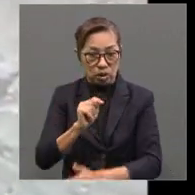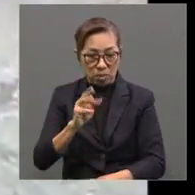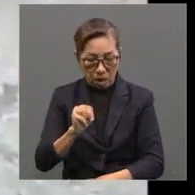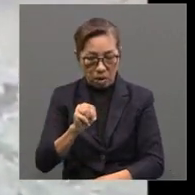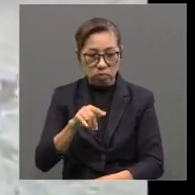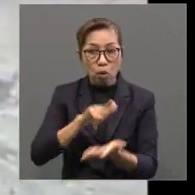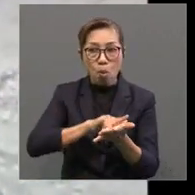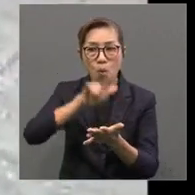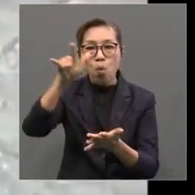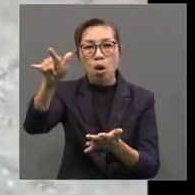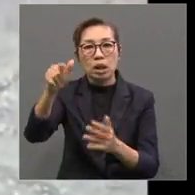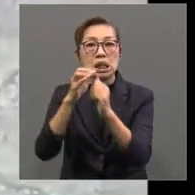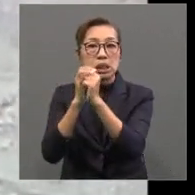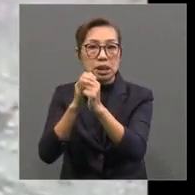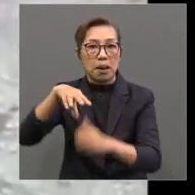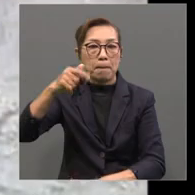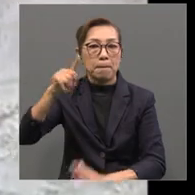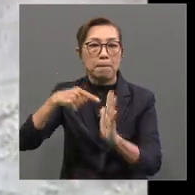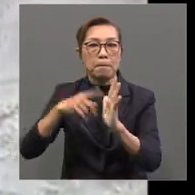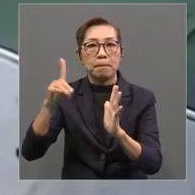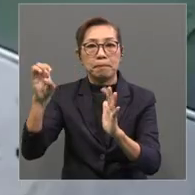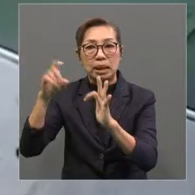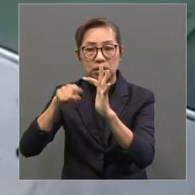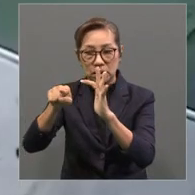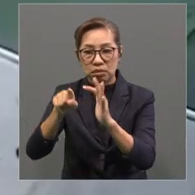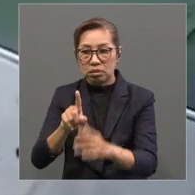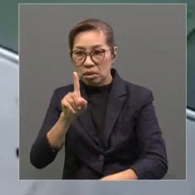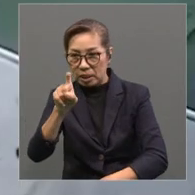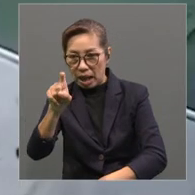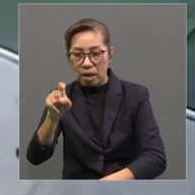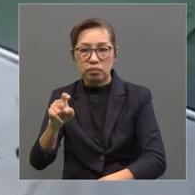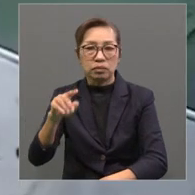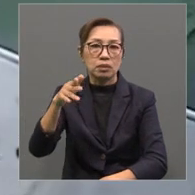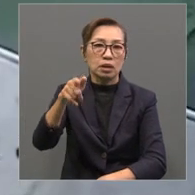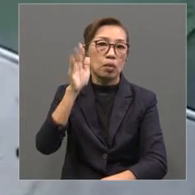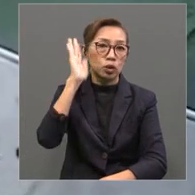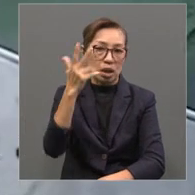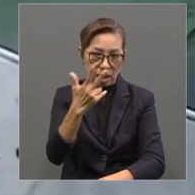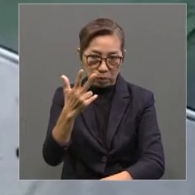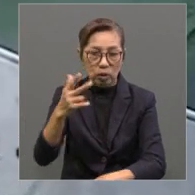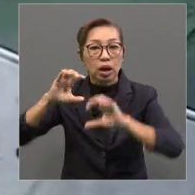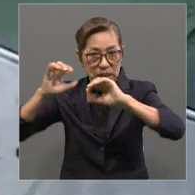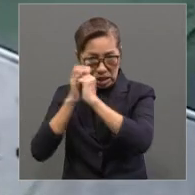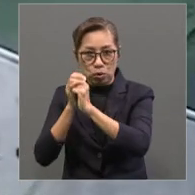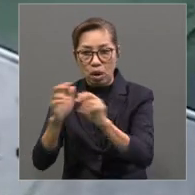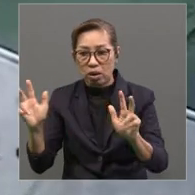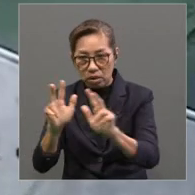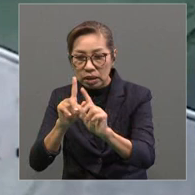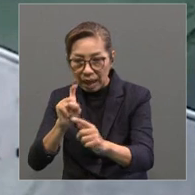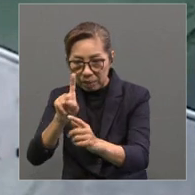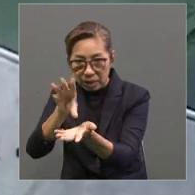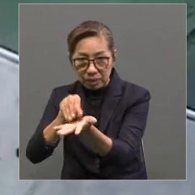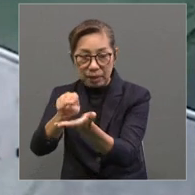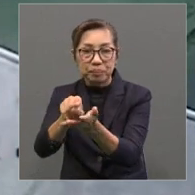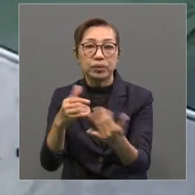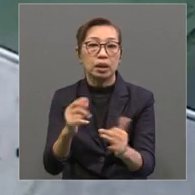สวนไปยังที่เมืองปักกิ่งประเทศจีนนะครับเพื่อจะไปสอบปากคำผู้ต้องหาร่วมกับทางการจีนโดยขั้นตอนของการดำเนินการสำหรับ